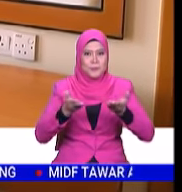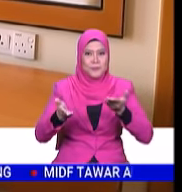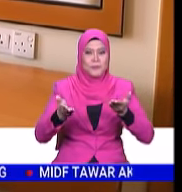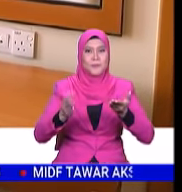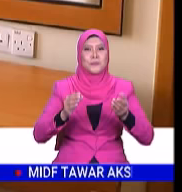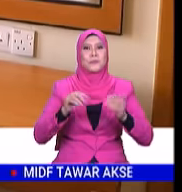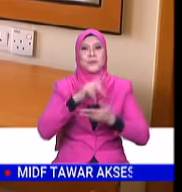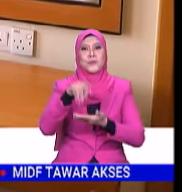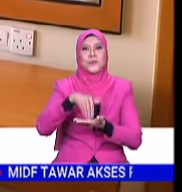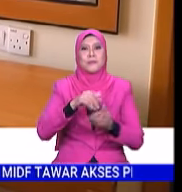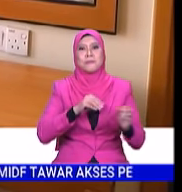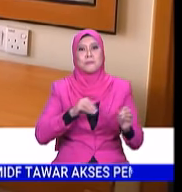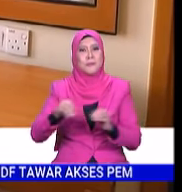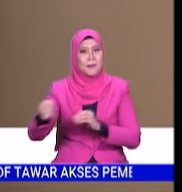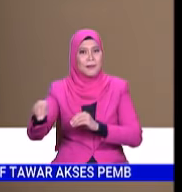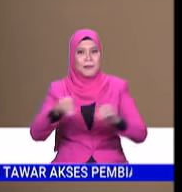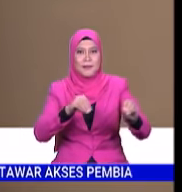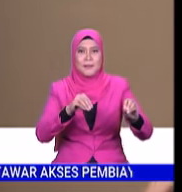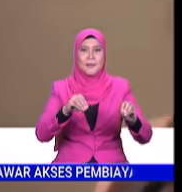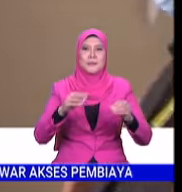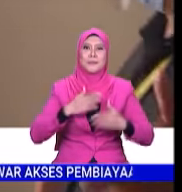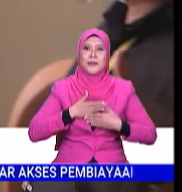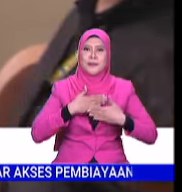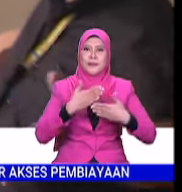pusat gerakan prihatin.